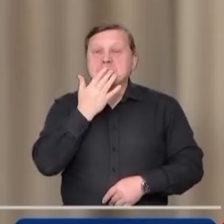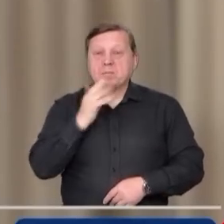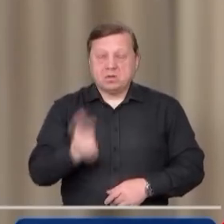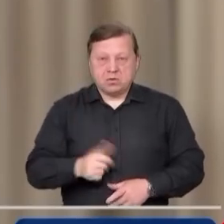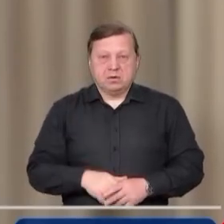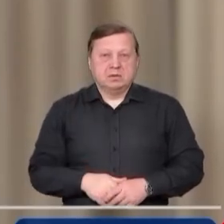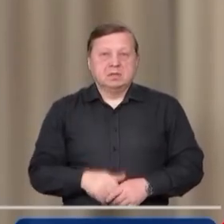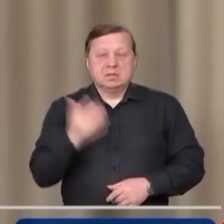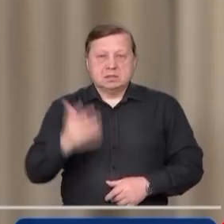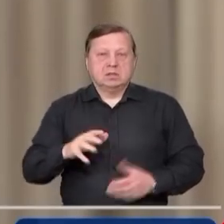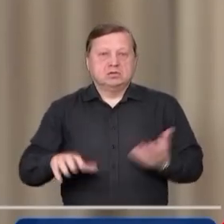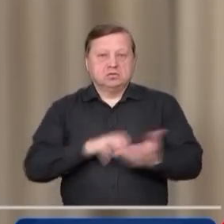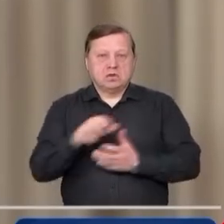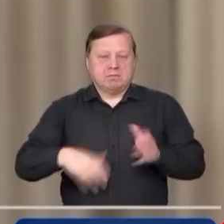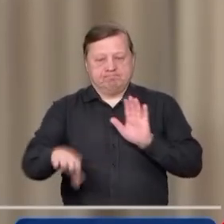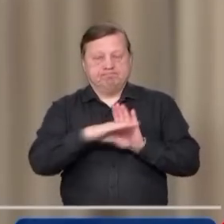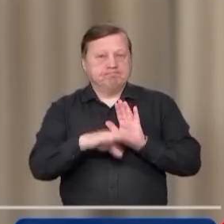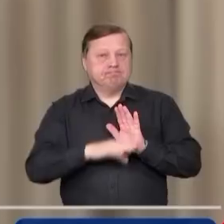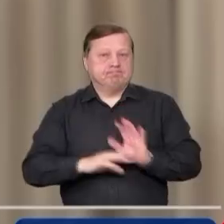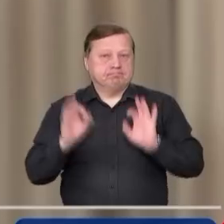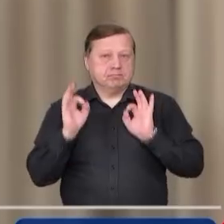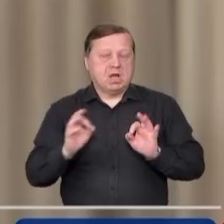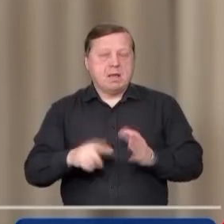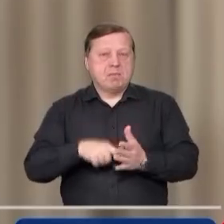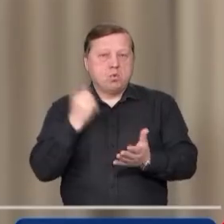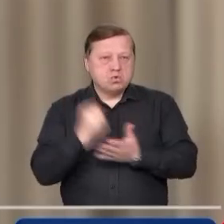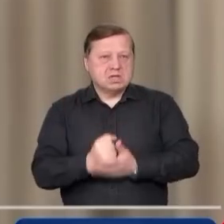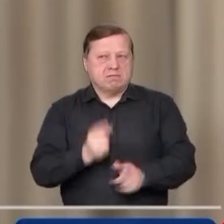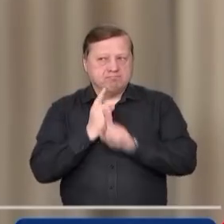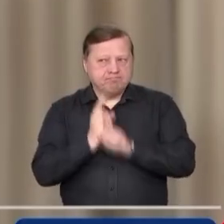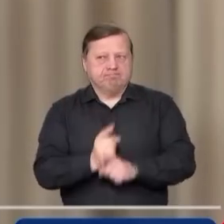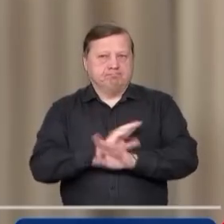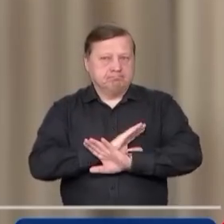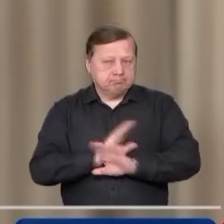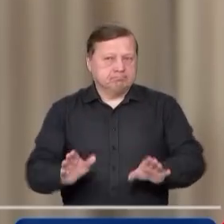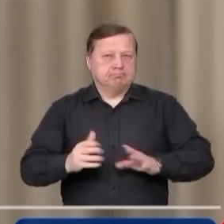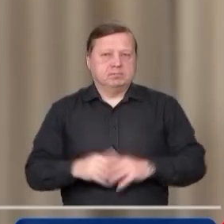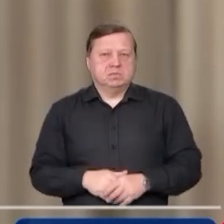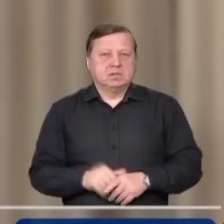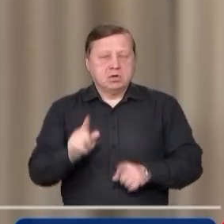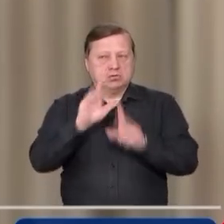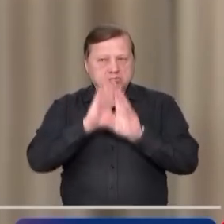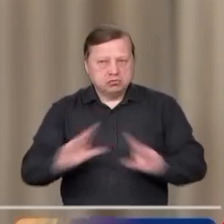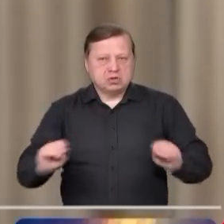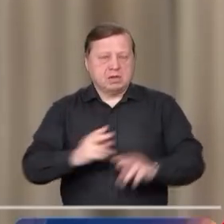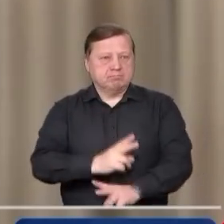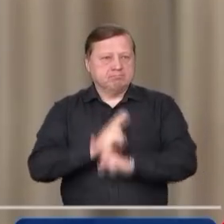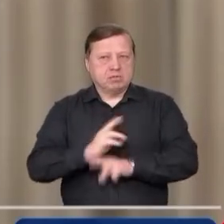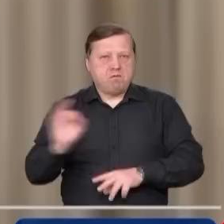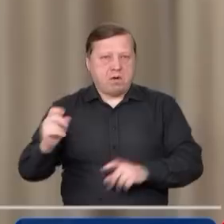światem, w którym liczą się zasady i w którym liczą się prawa i w którym jest poszanowana